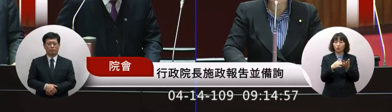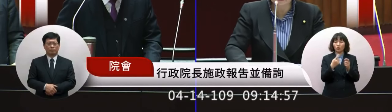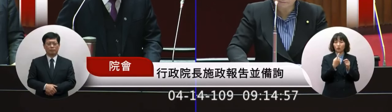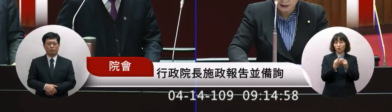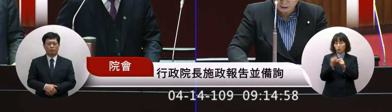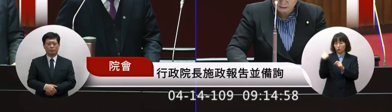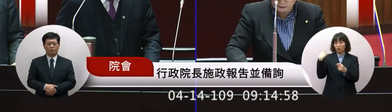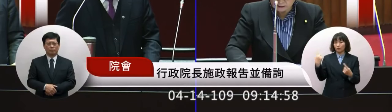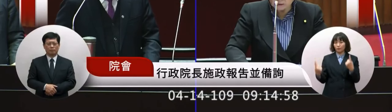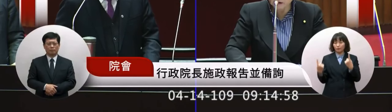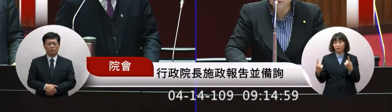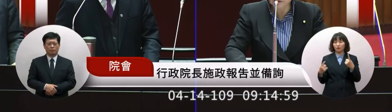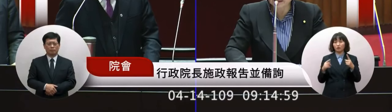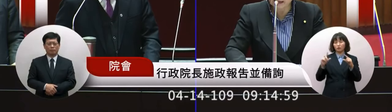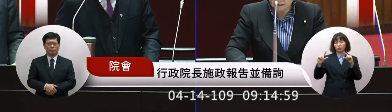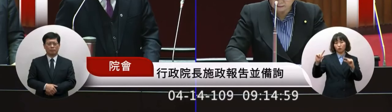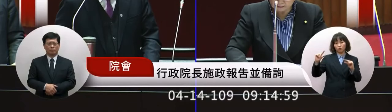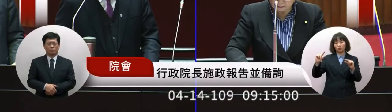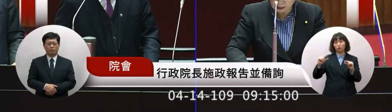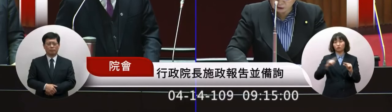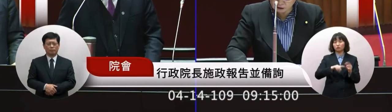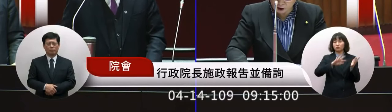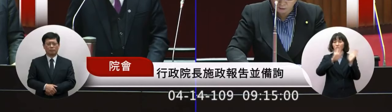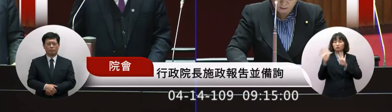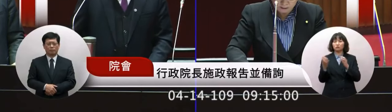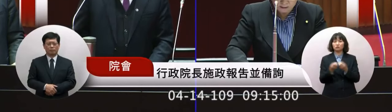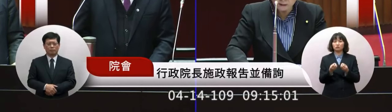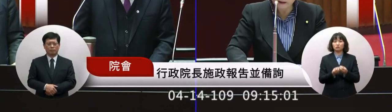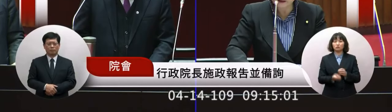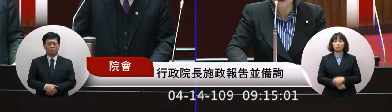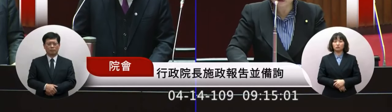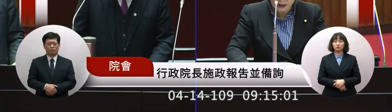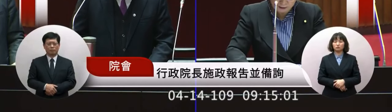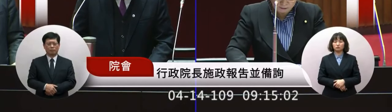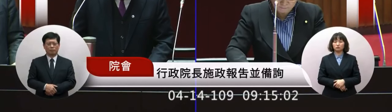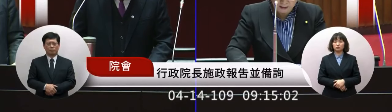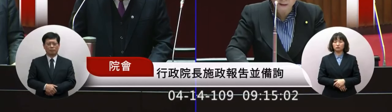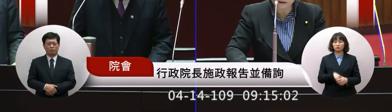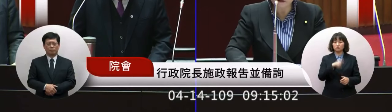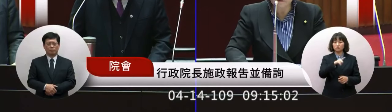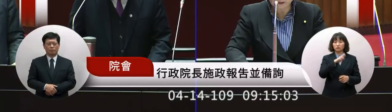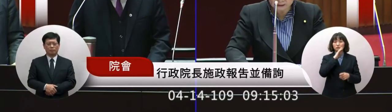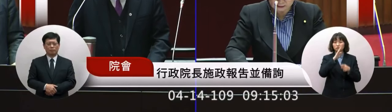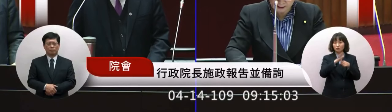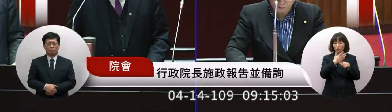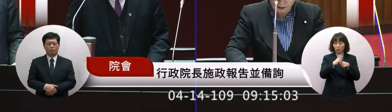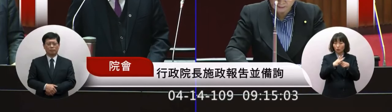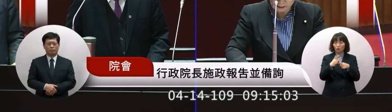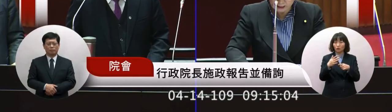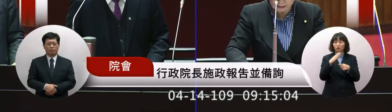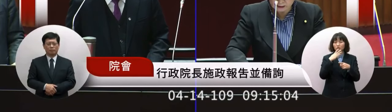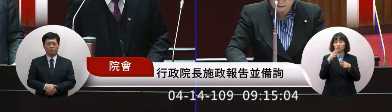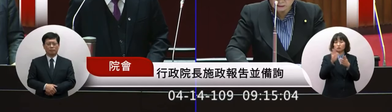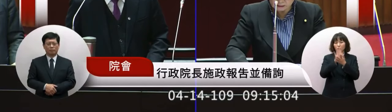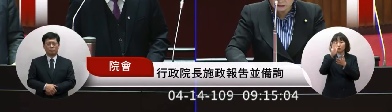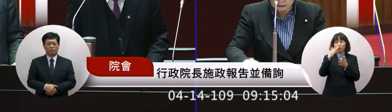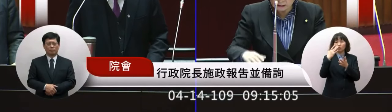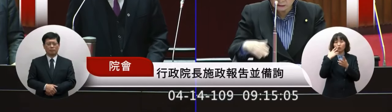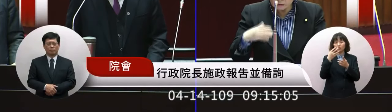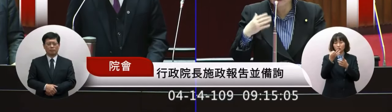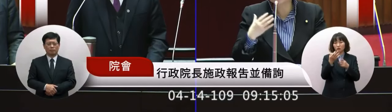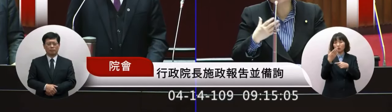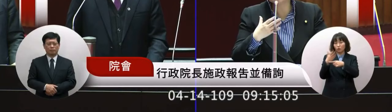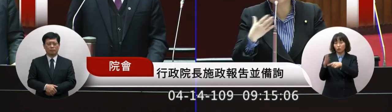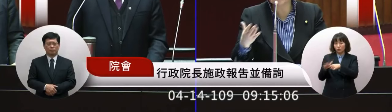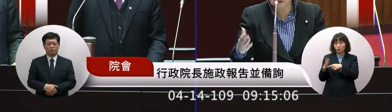年的这个方式，请问院长，到时候你是用摊扣的方式分期摊还，还是这